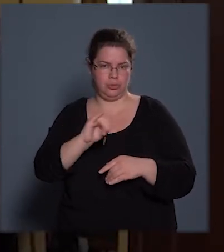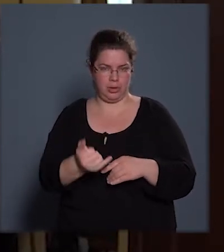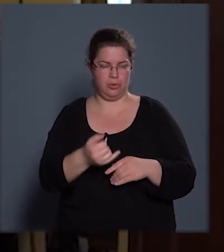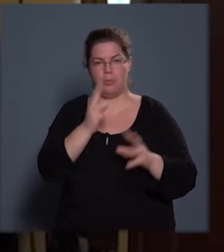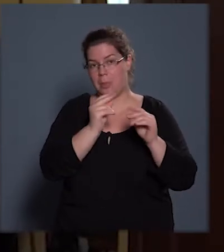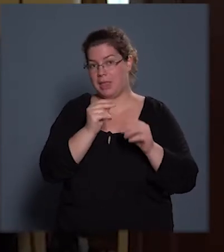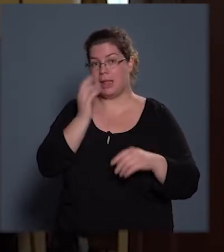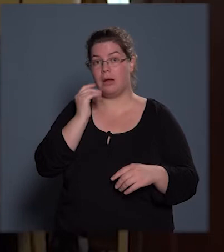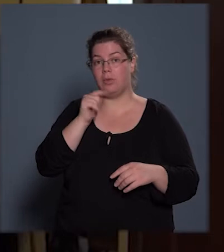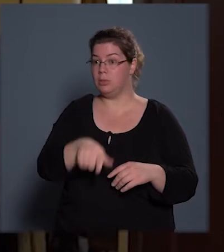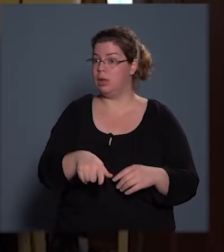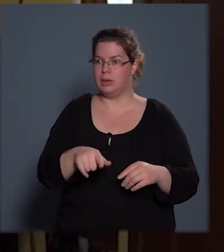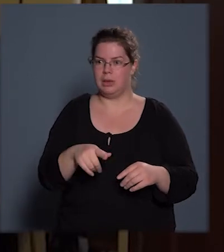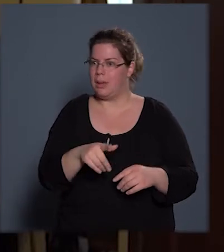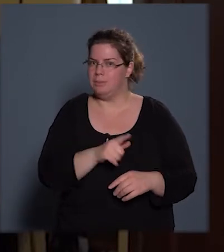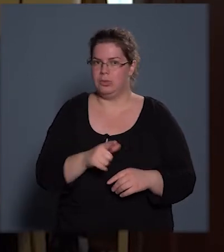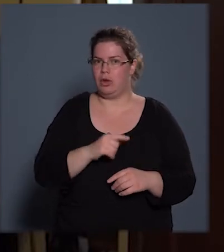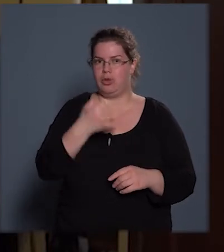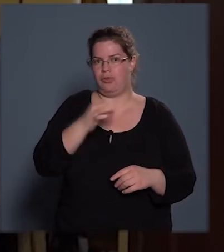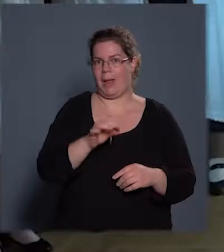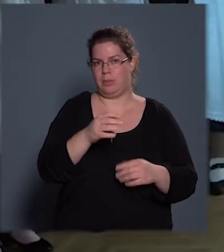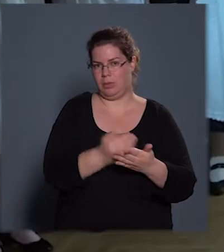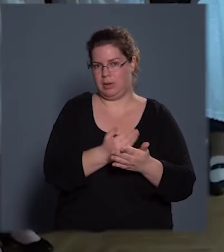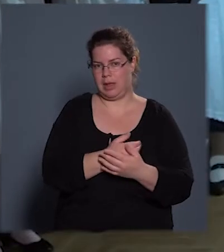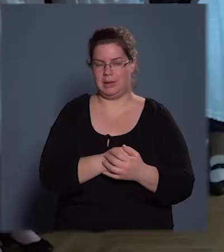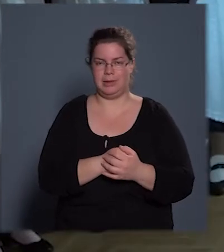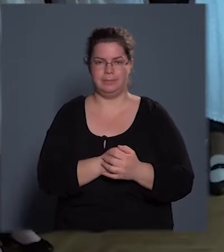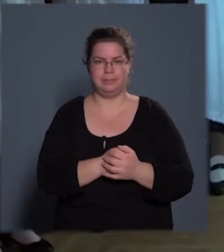a faluban. Tehát nem feltétlenül csak a svábok használták.